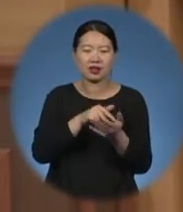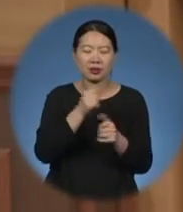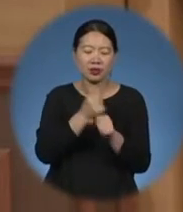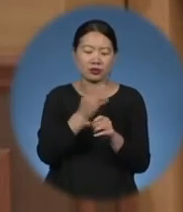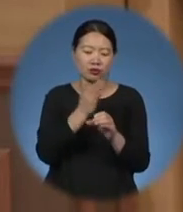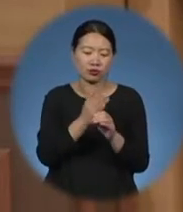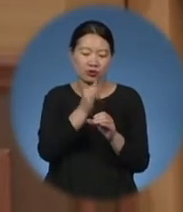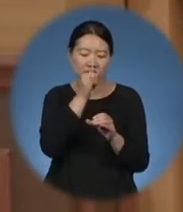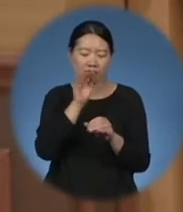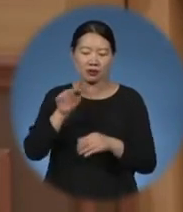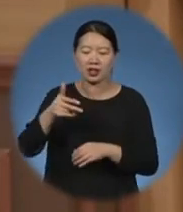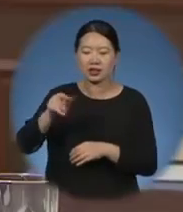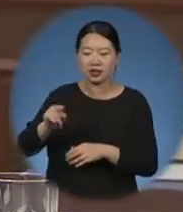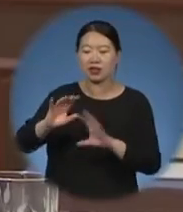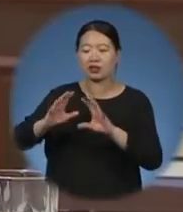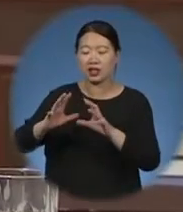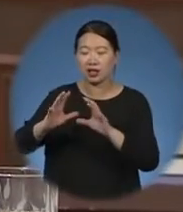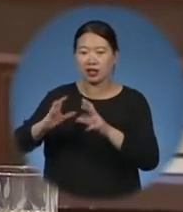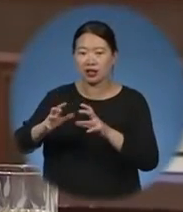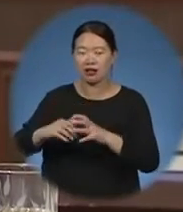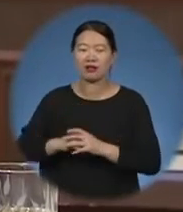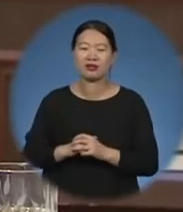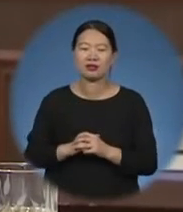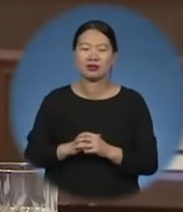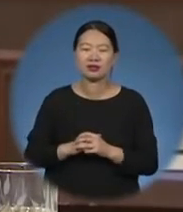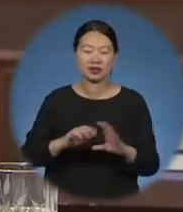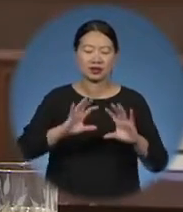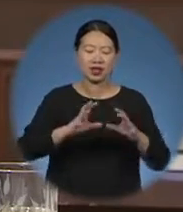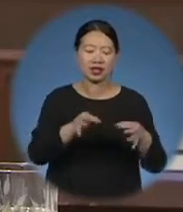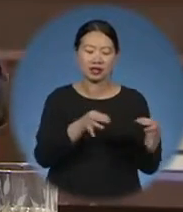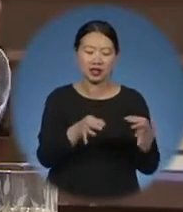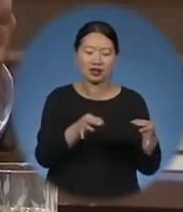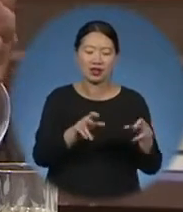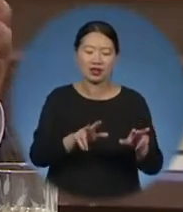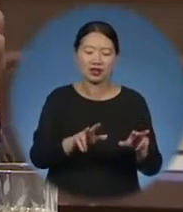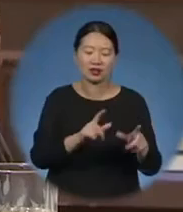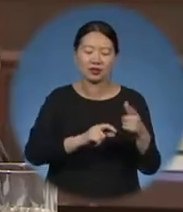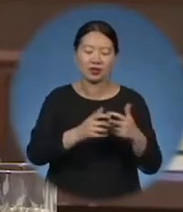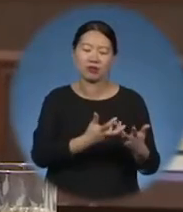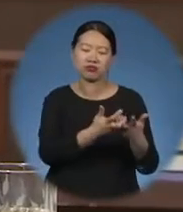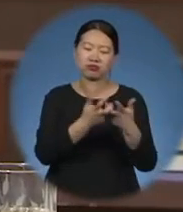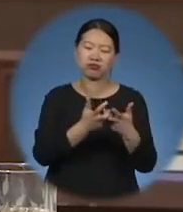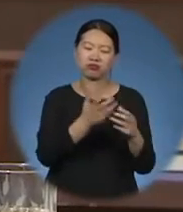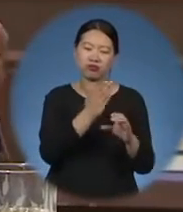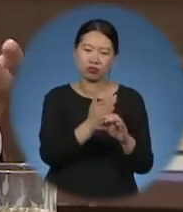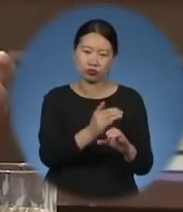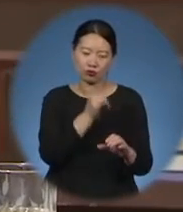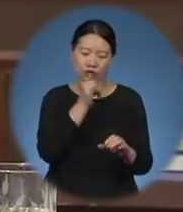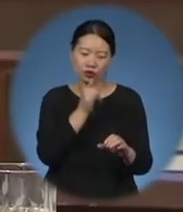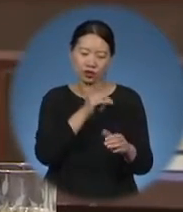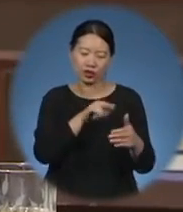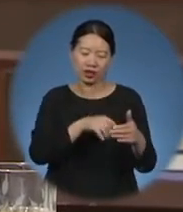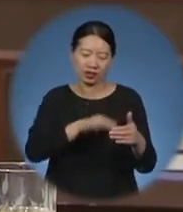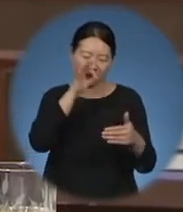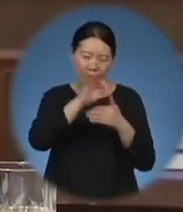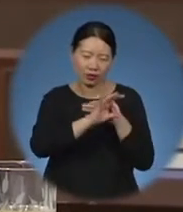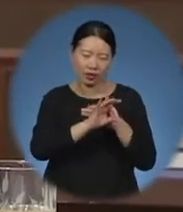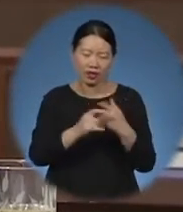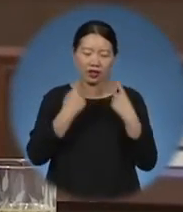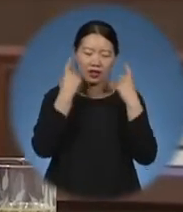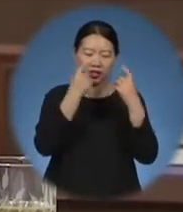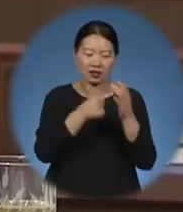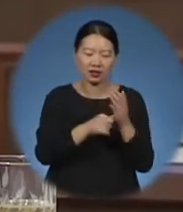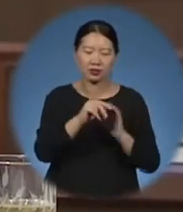벤처 있습니다. 벤처 나라. 예. 네, 네. 나라 장터가 점점 풍성해지는군요. 예, 그 안에. 그렇습니다. 그 안에 보니까 어디 관광 상품도